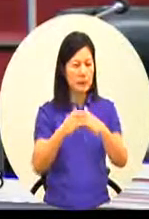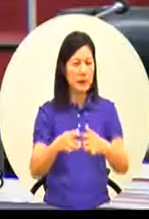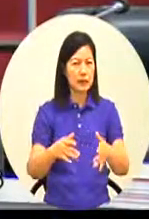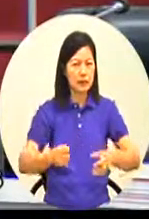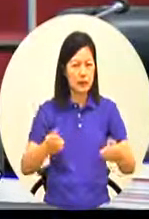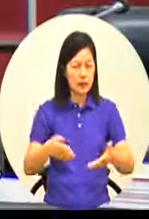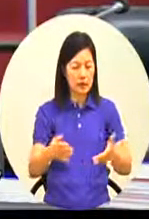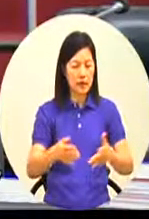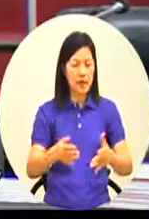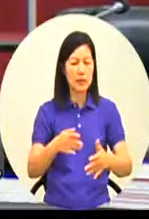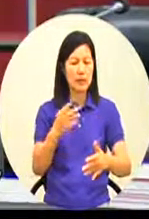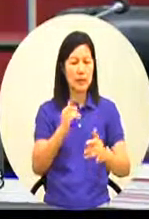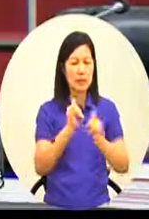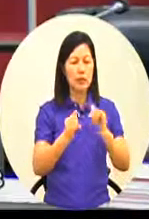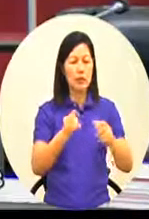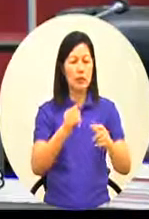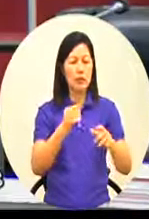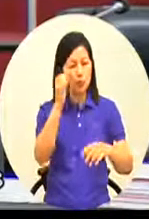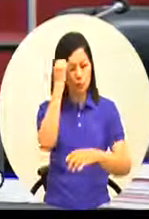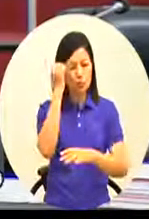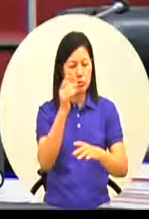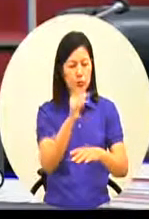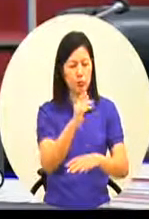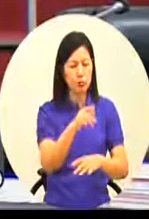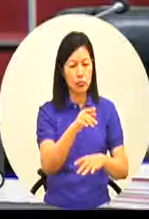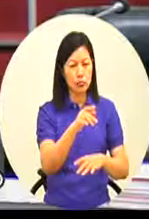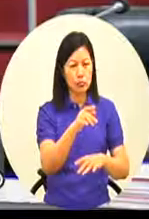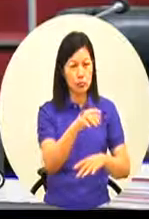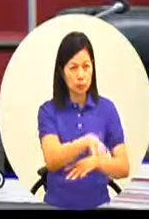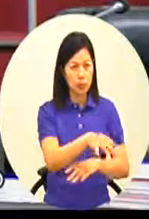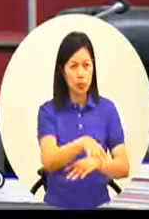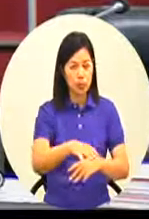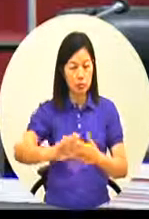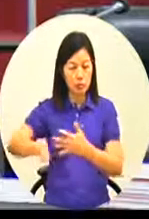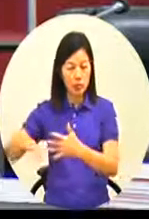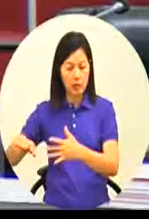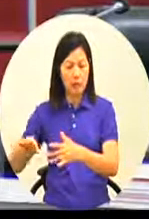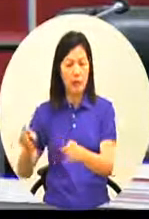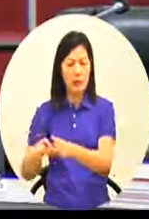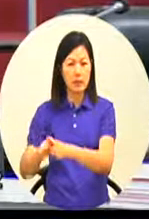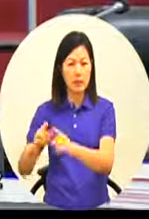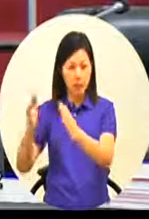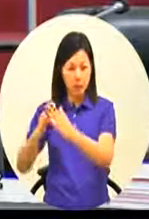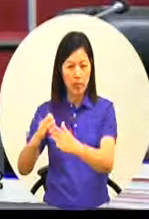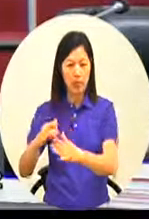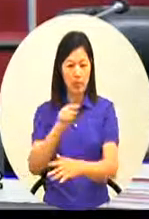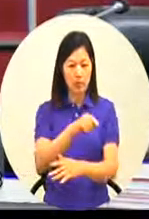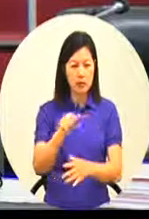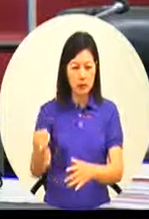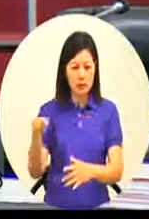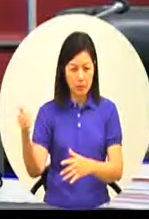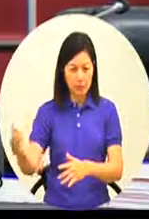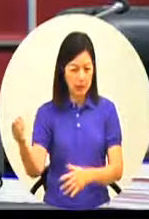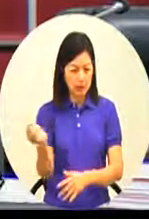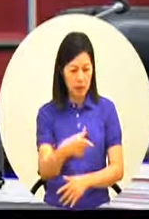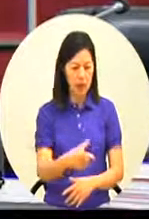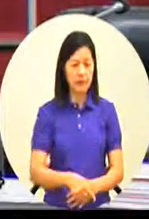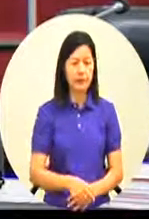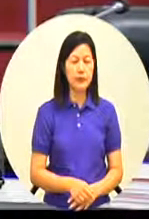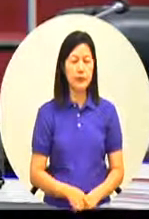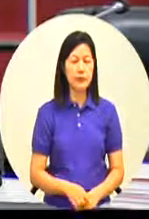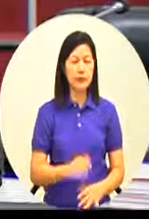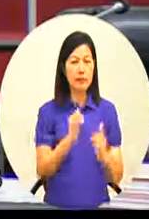呢，又没有外面的房子来得好，所以居民他当然会去选择，好，那边的民众当然不会去选择国